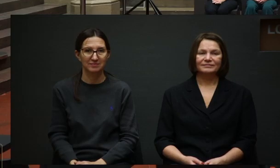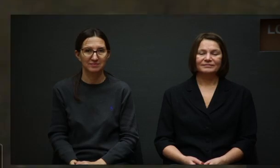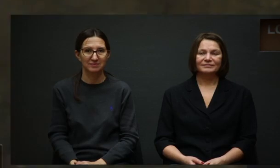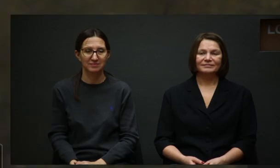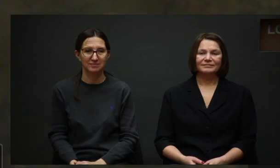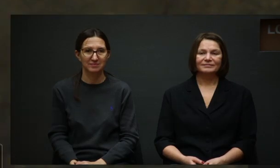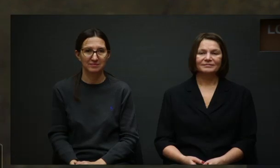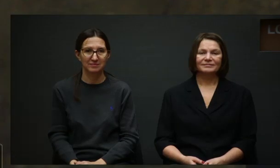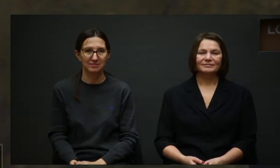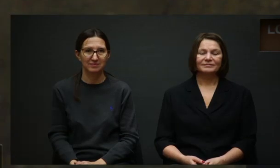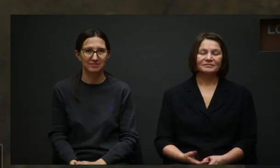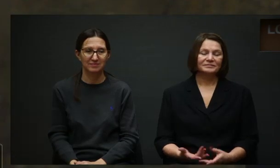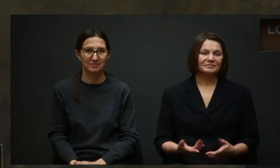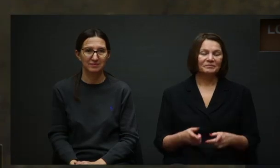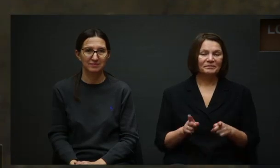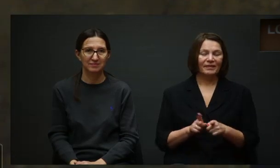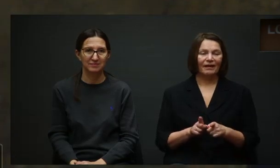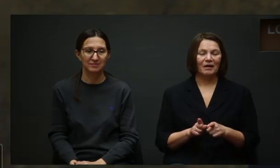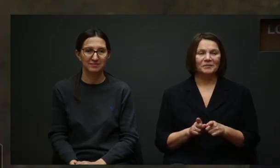Вот такая